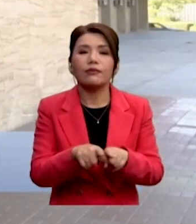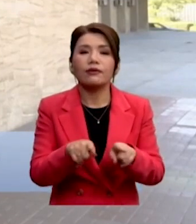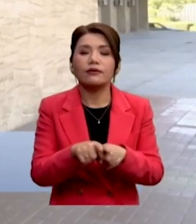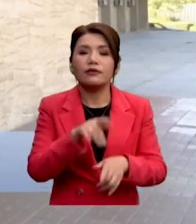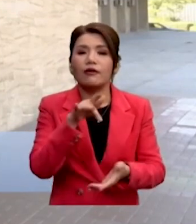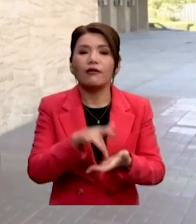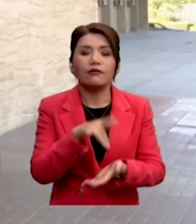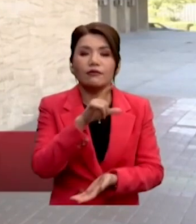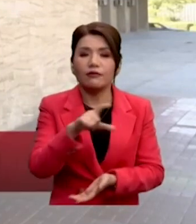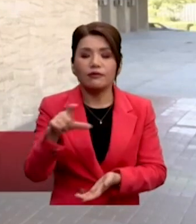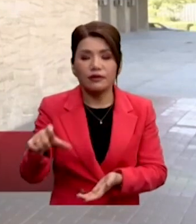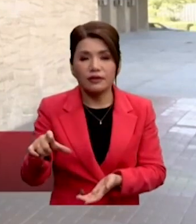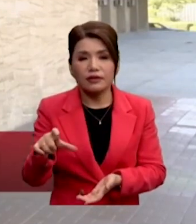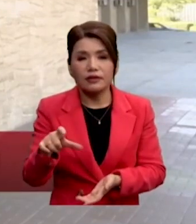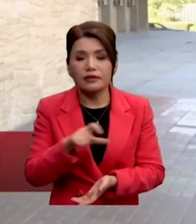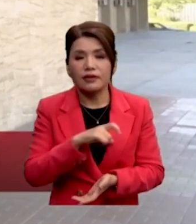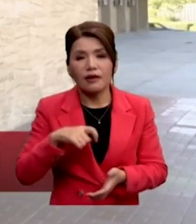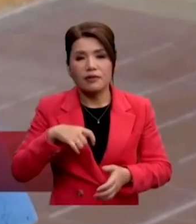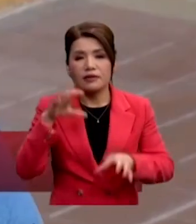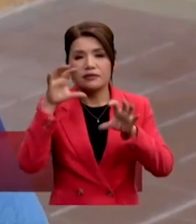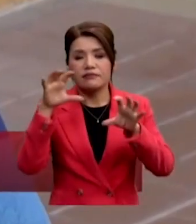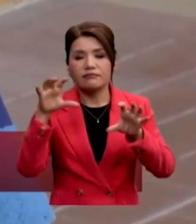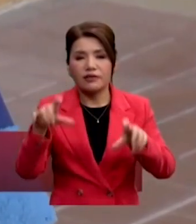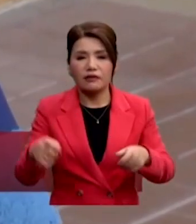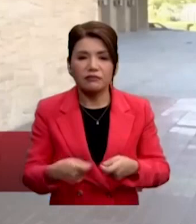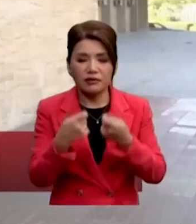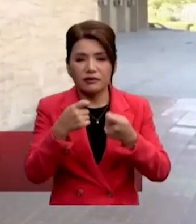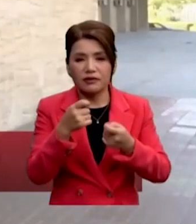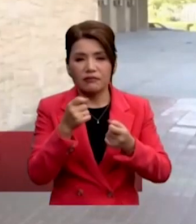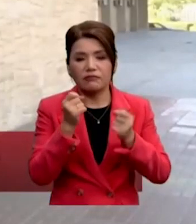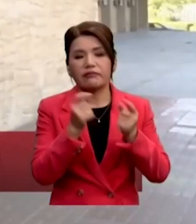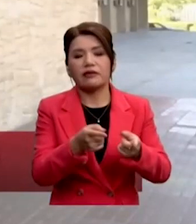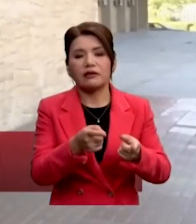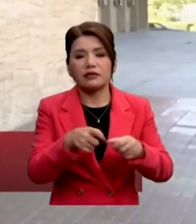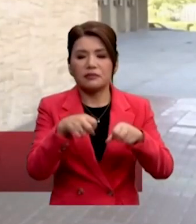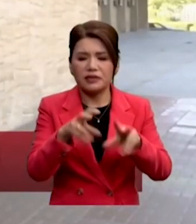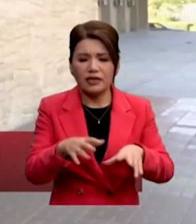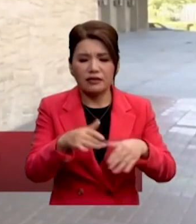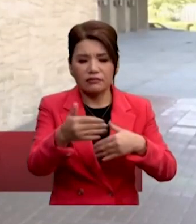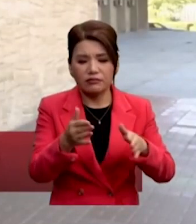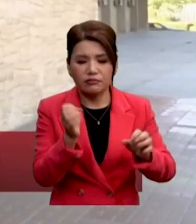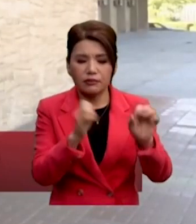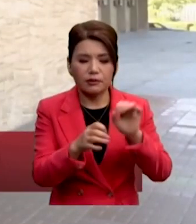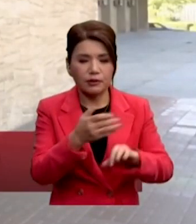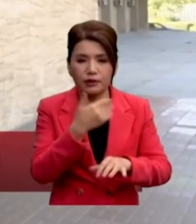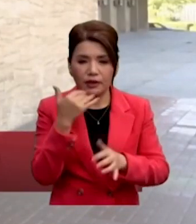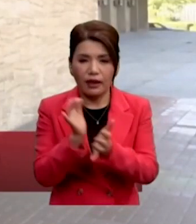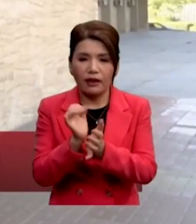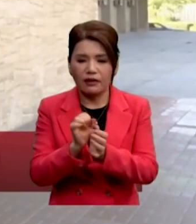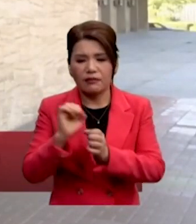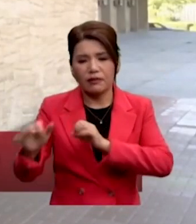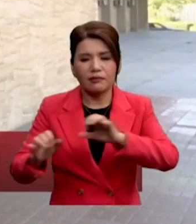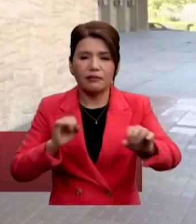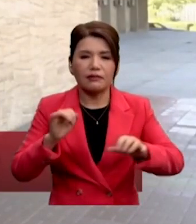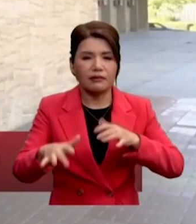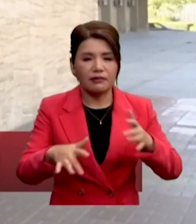қала тұрғындарының заңсыз қоқыс тастауында, жаңағы арнайы орынға емес, арнайы контейнерге емес, контейнердің айналасына